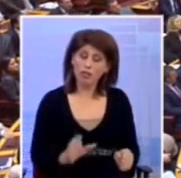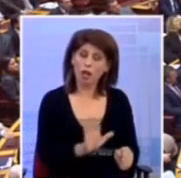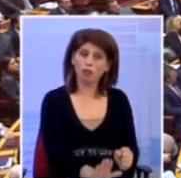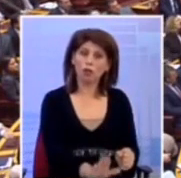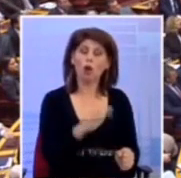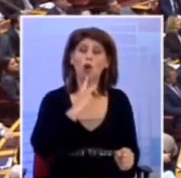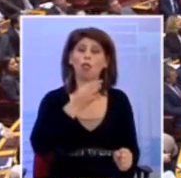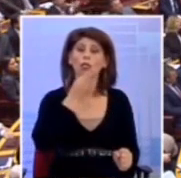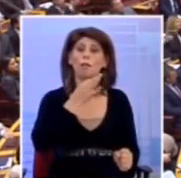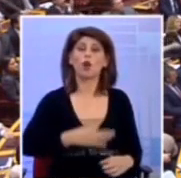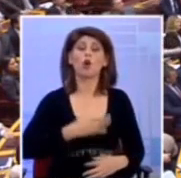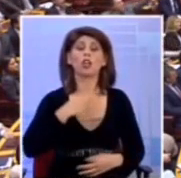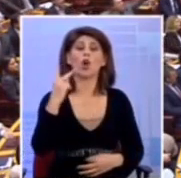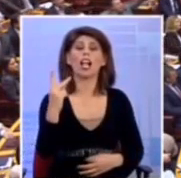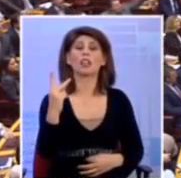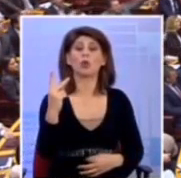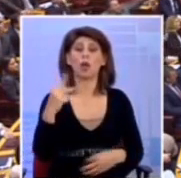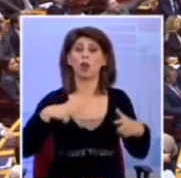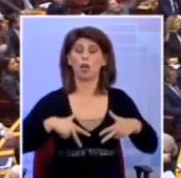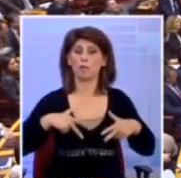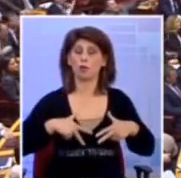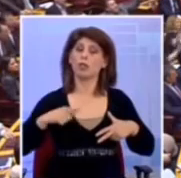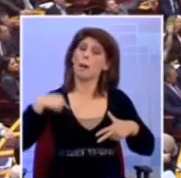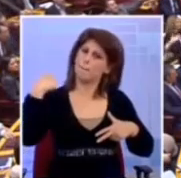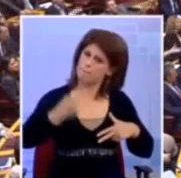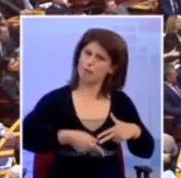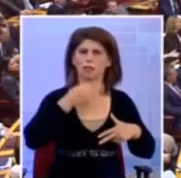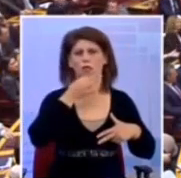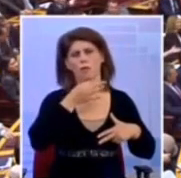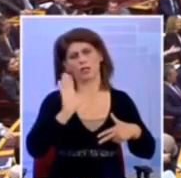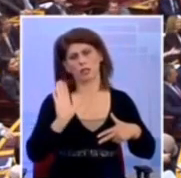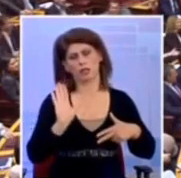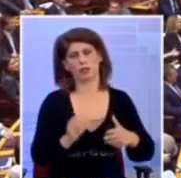ο κύριος Κατρούγκαλος και εν συνεχεία θα σας δώσω τον λόγο.